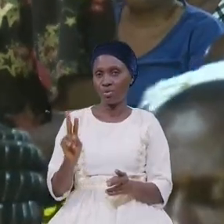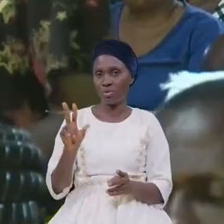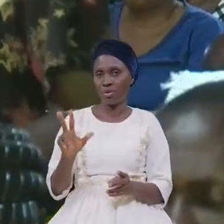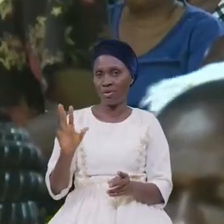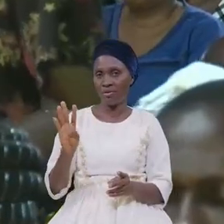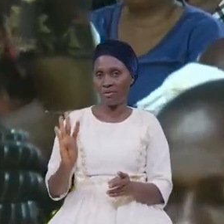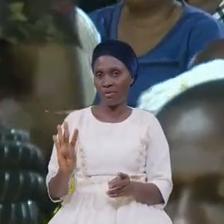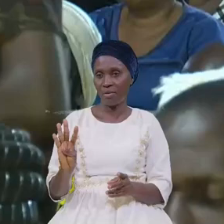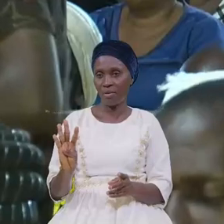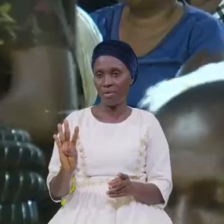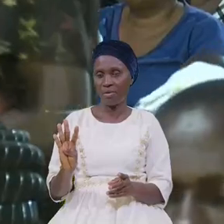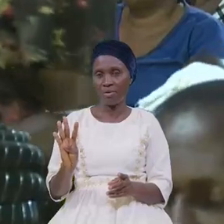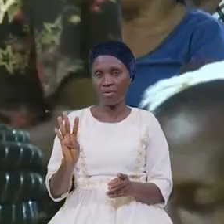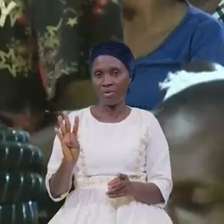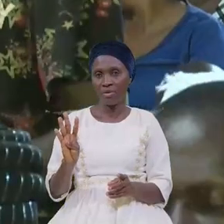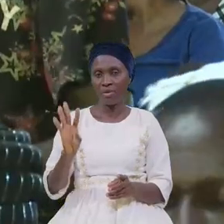54